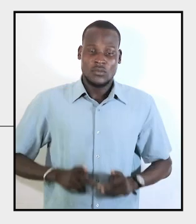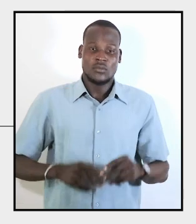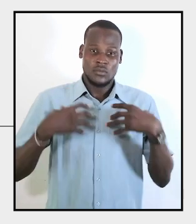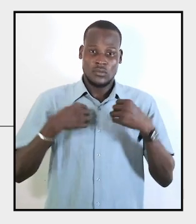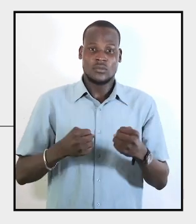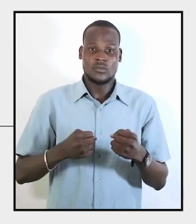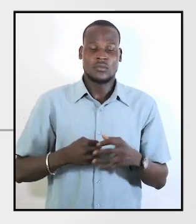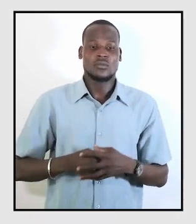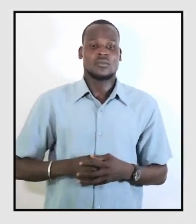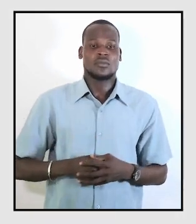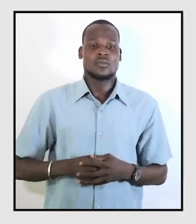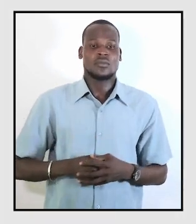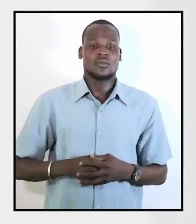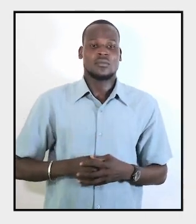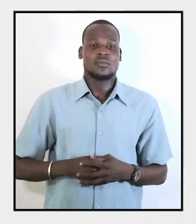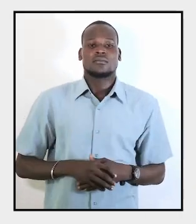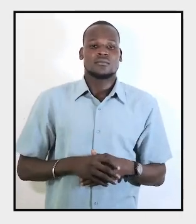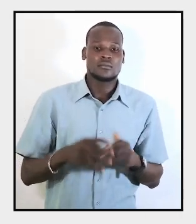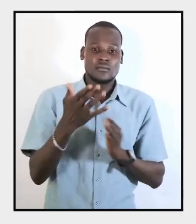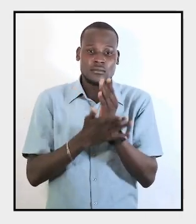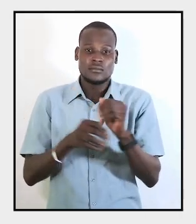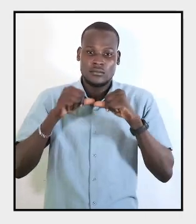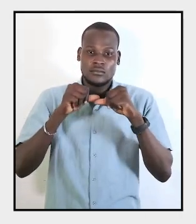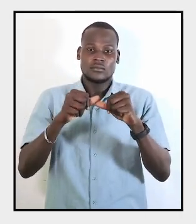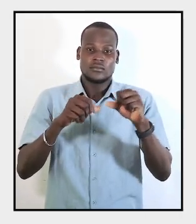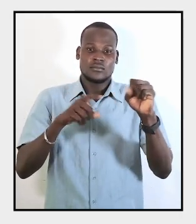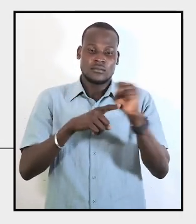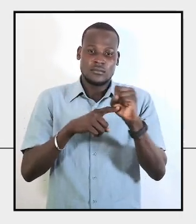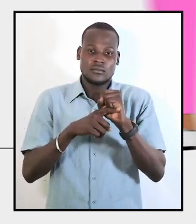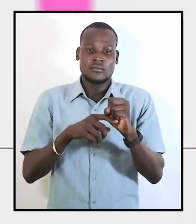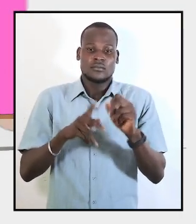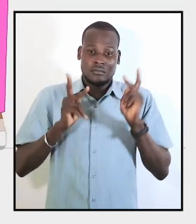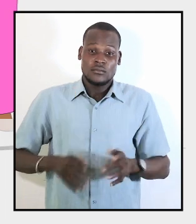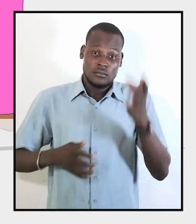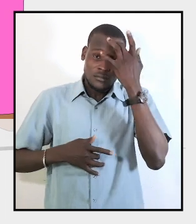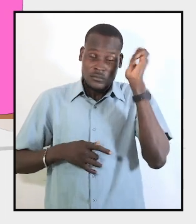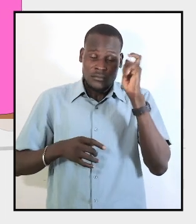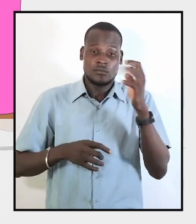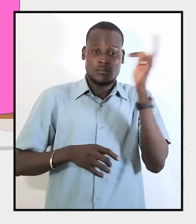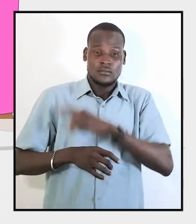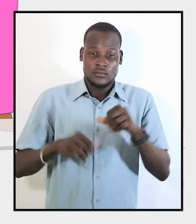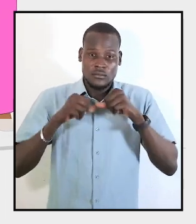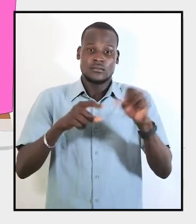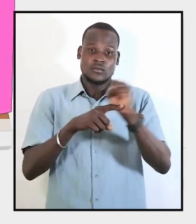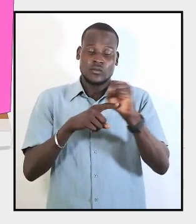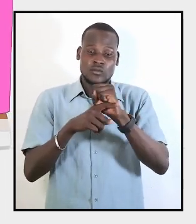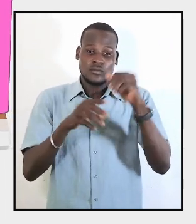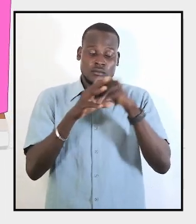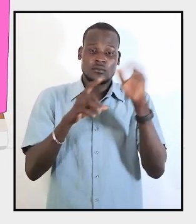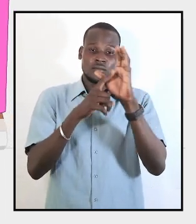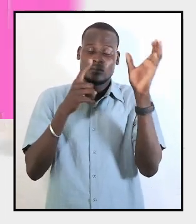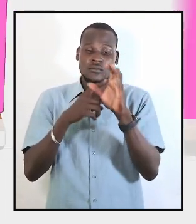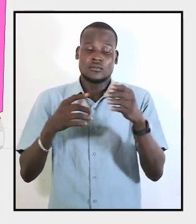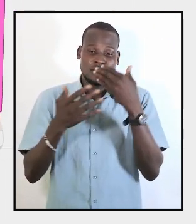le personnel de santé. Droits des patients. Droit à la continuité des soins. Le patient a le droit de bénéficier d'une continuité des